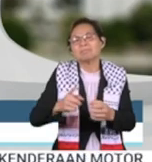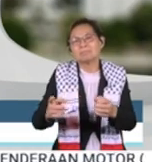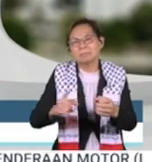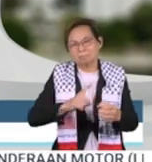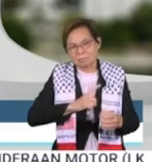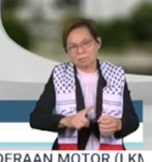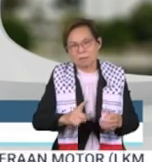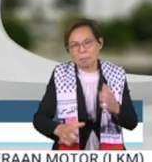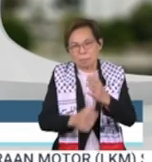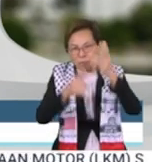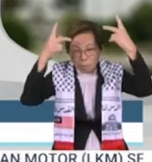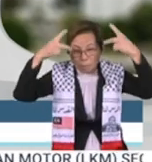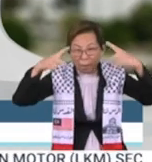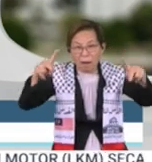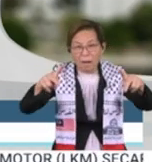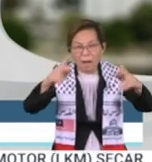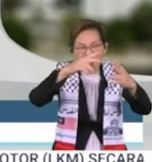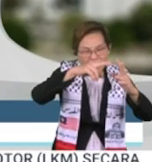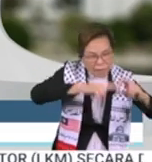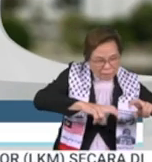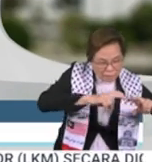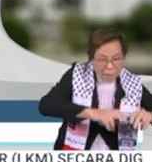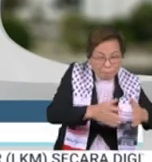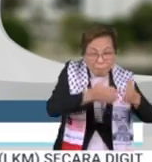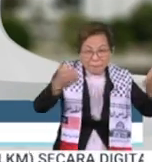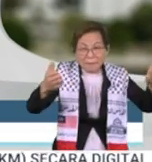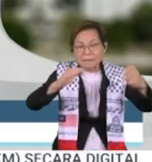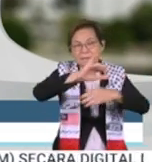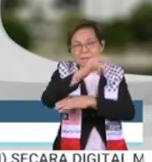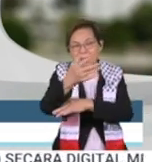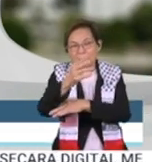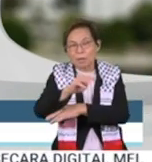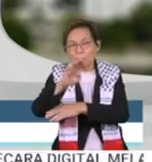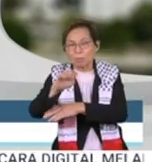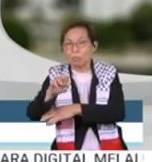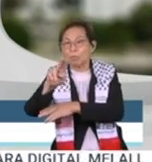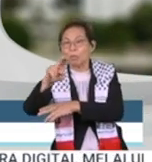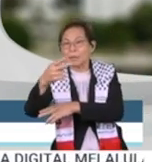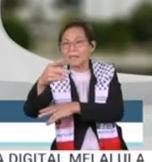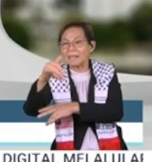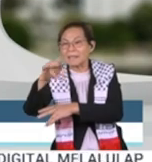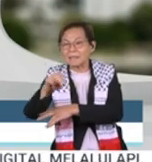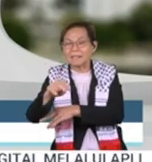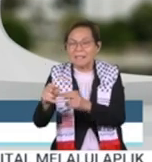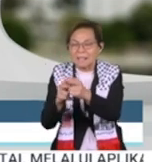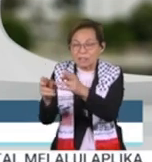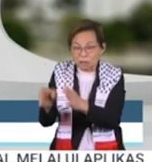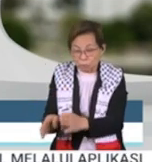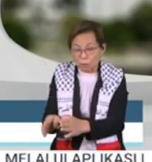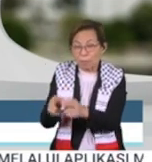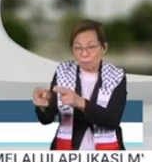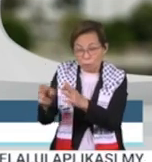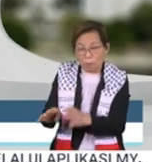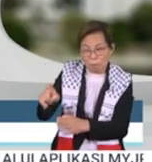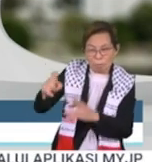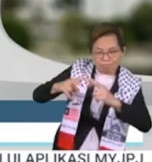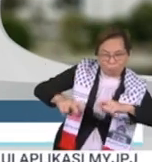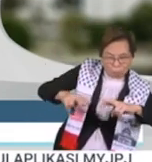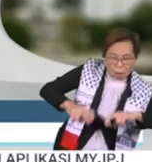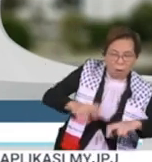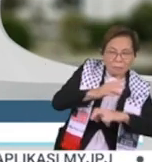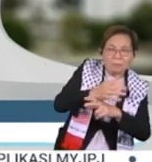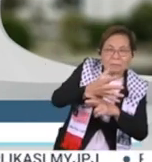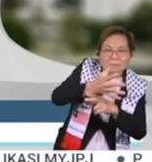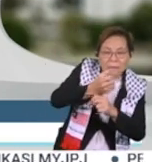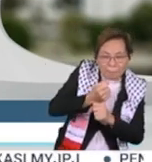Ketua Penolong Pengarah Kanan Seksyen Kajian Media JAKIM, Mohidin Aziz, para penggiat industri perlu melakukan kajian